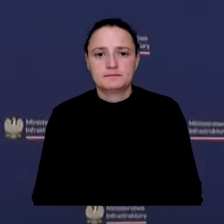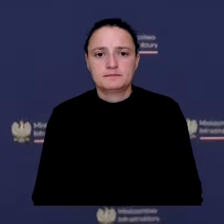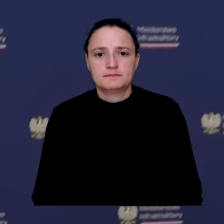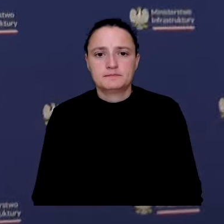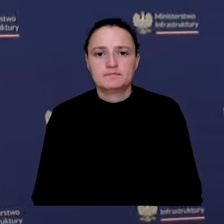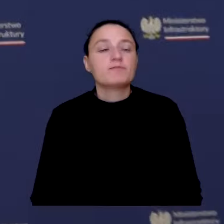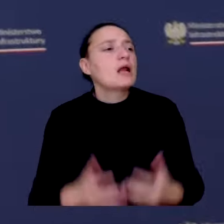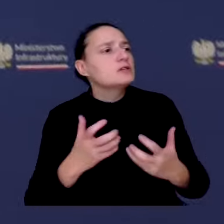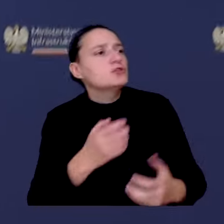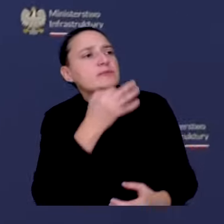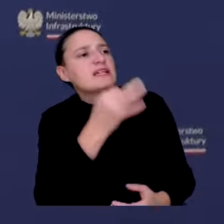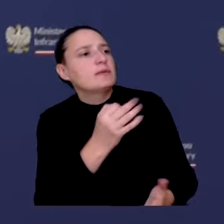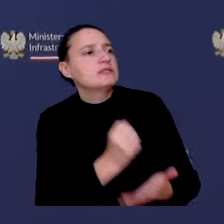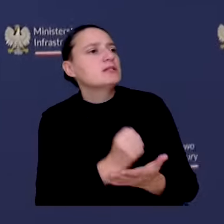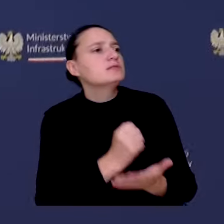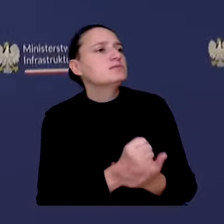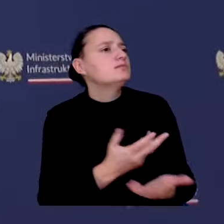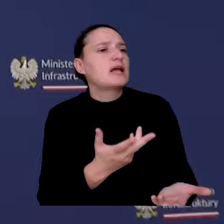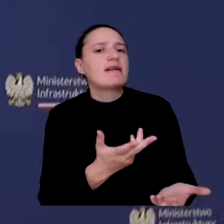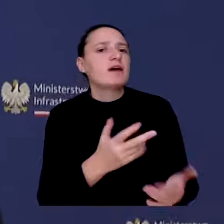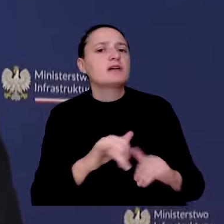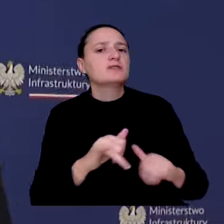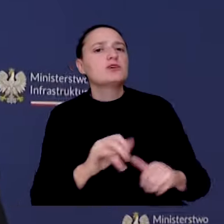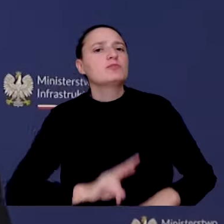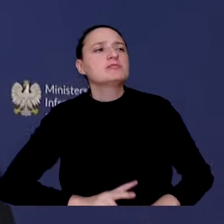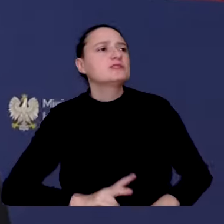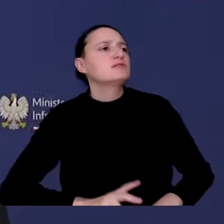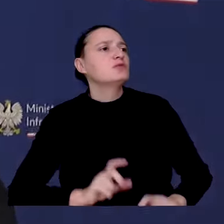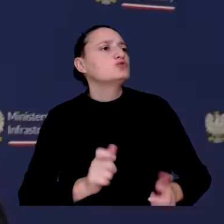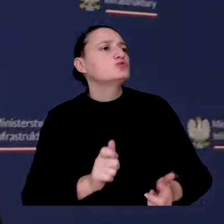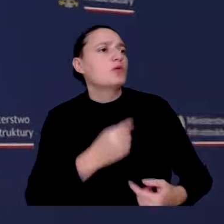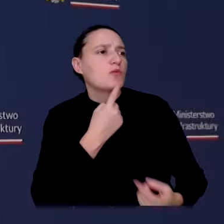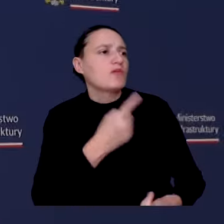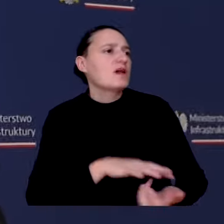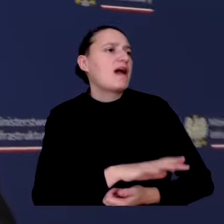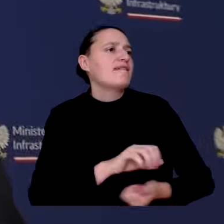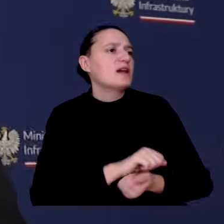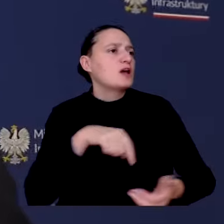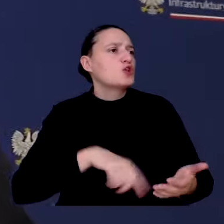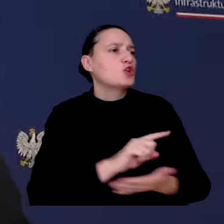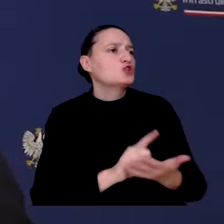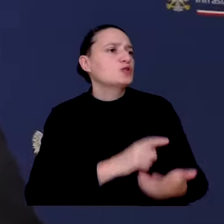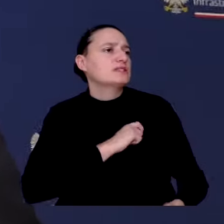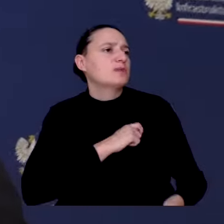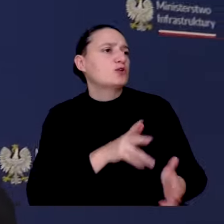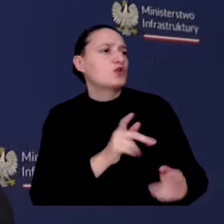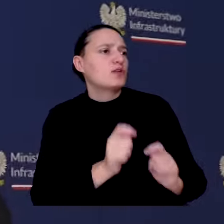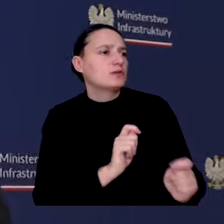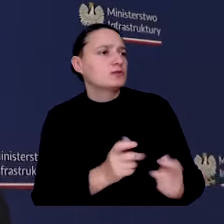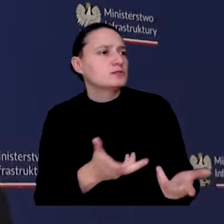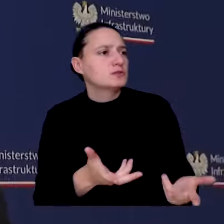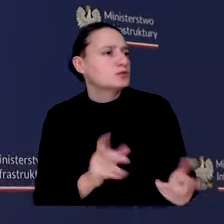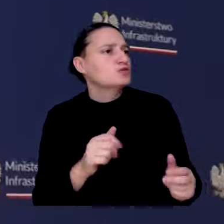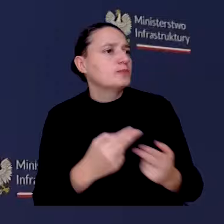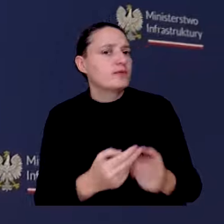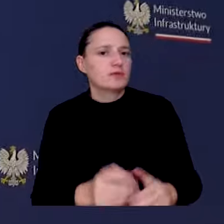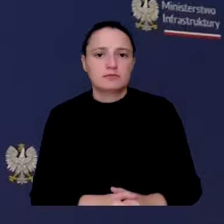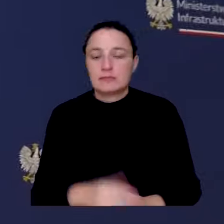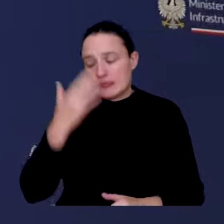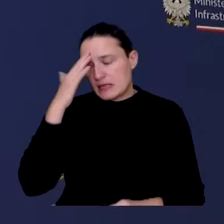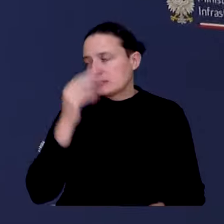Chcieliśmy zapytać się, jakie jest stanowisko kierownictwa resortu w związku z aferą z udziałem Dolnośląskiego Inspektora Transportu Drogowego. Nie znam